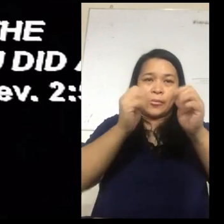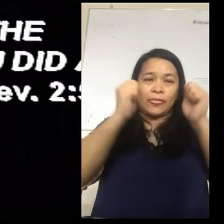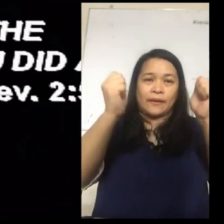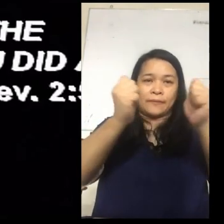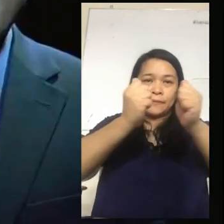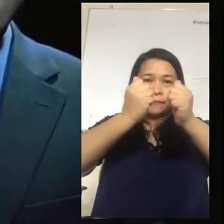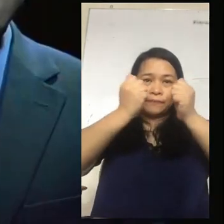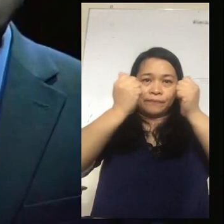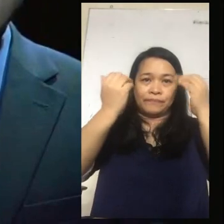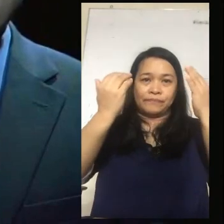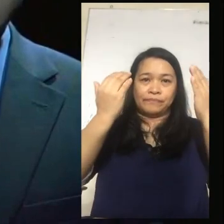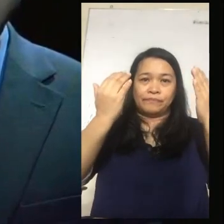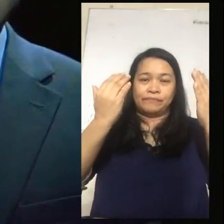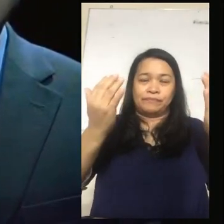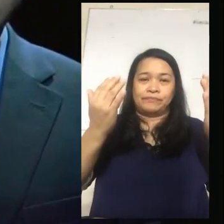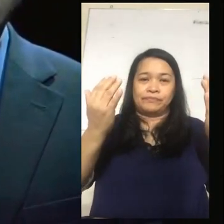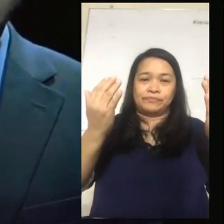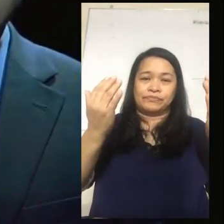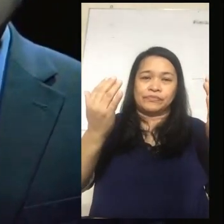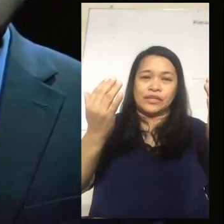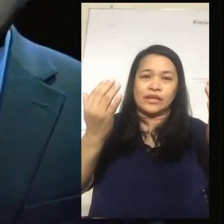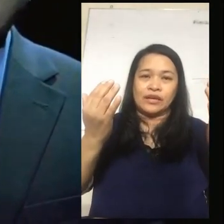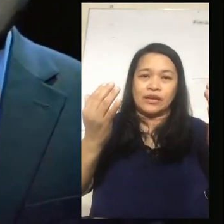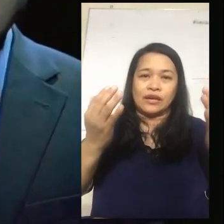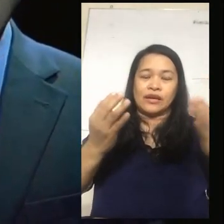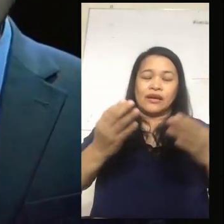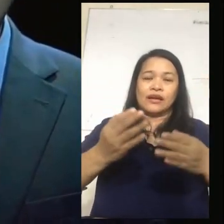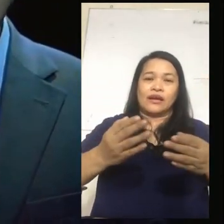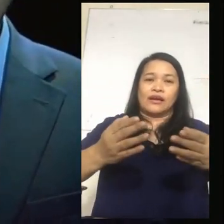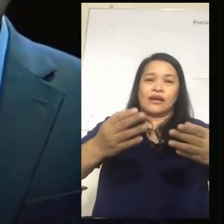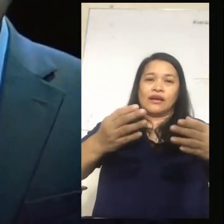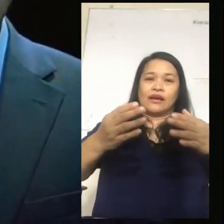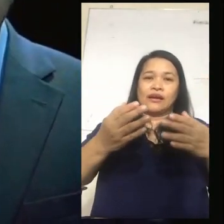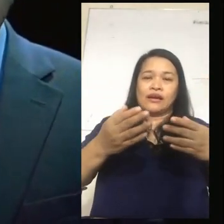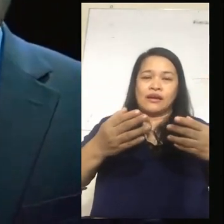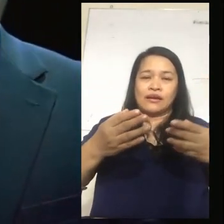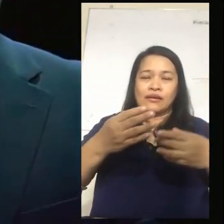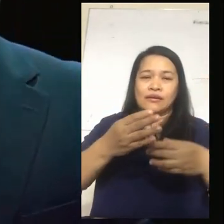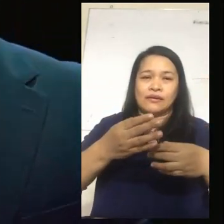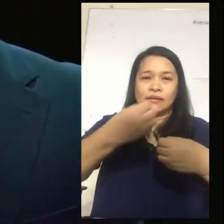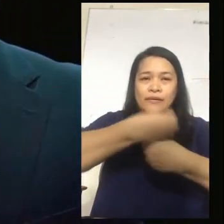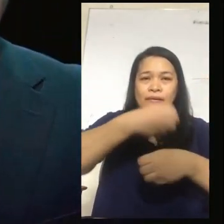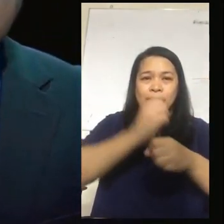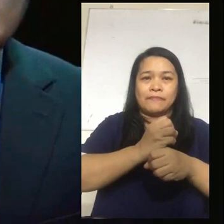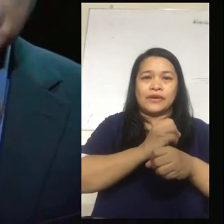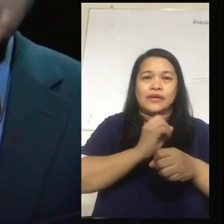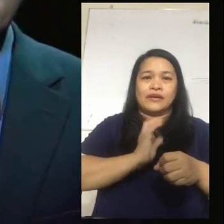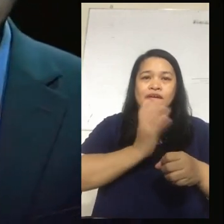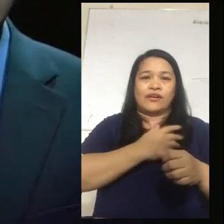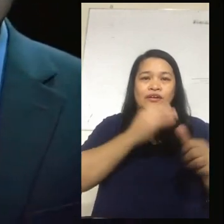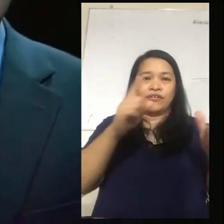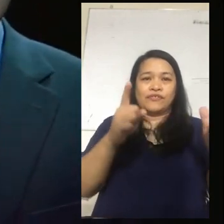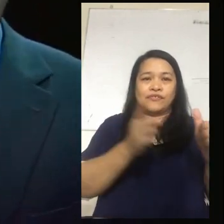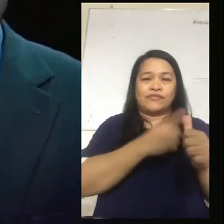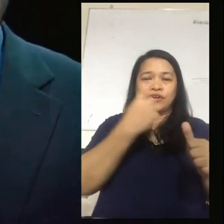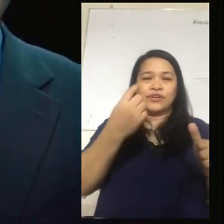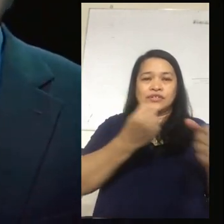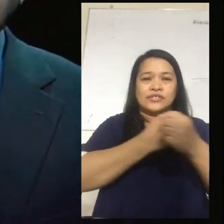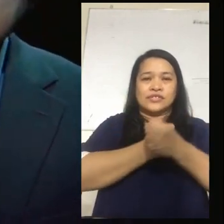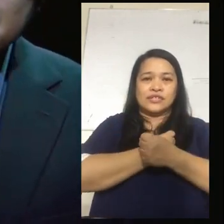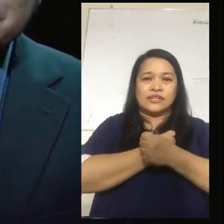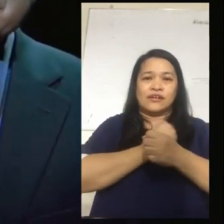Hallelujah. Palabin muli natin ang ating unang pag-ibig